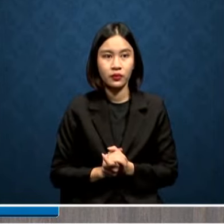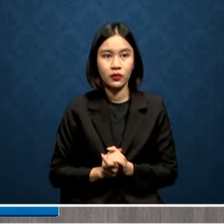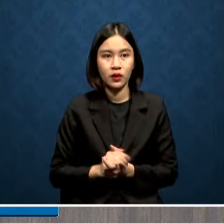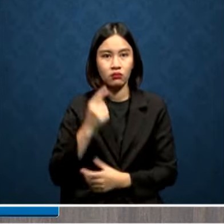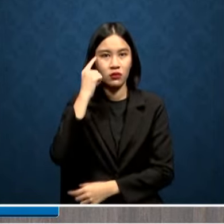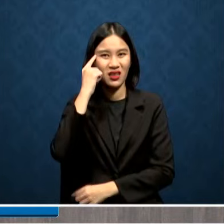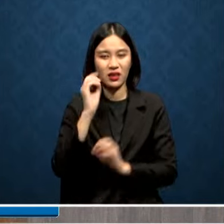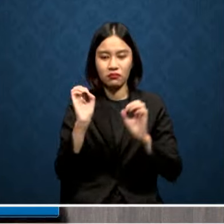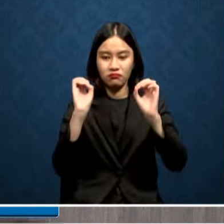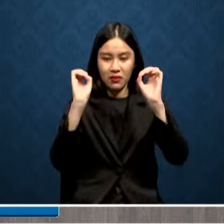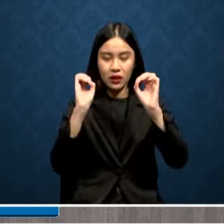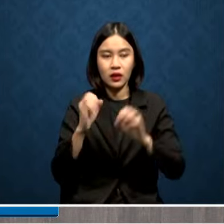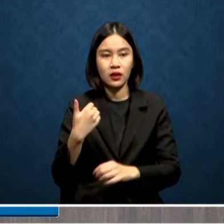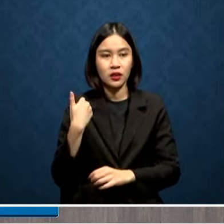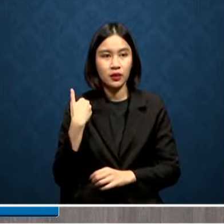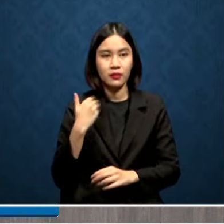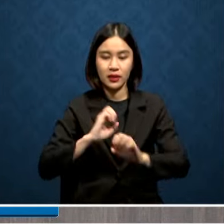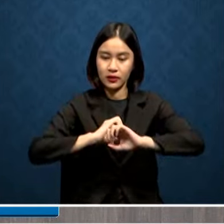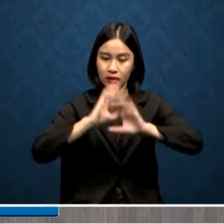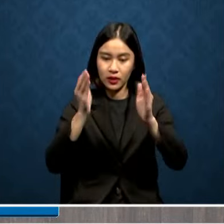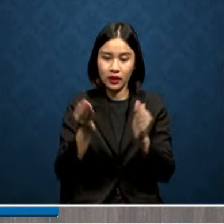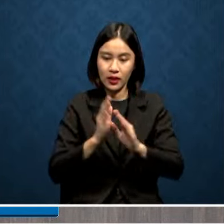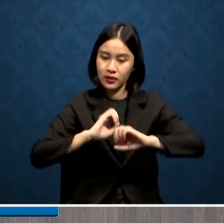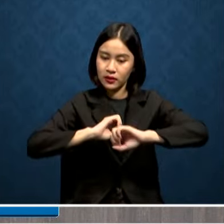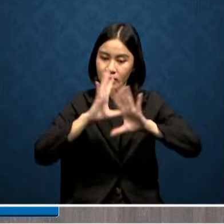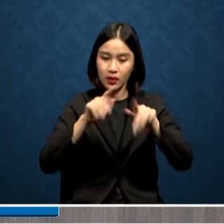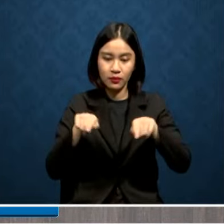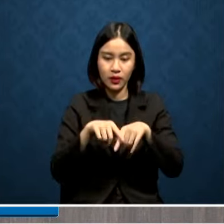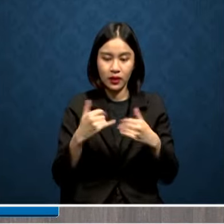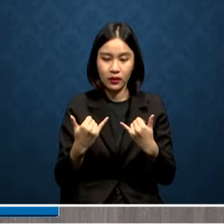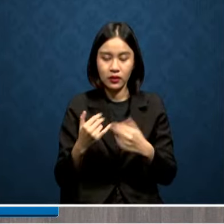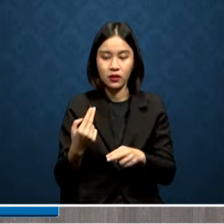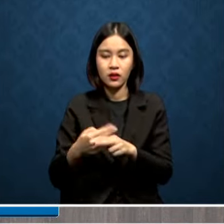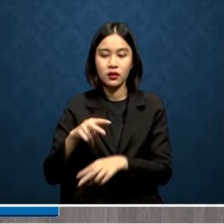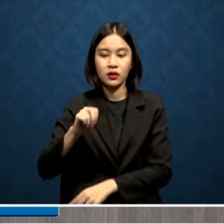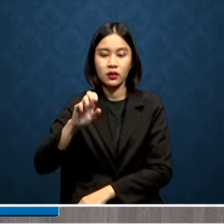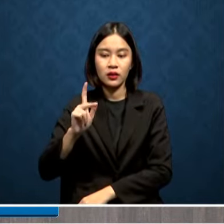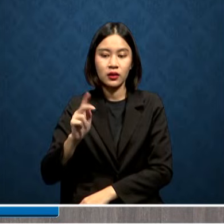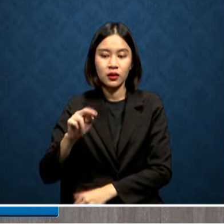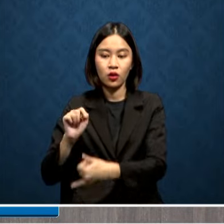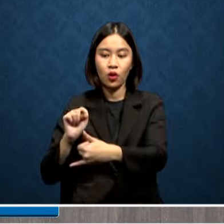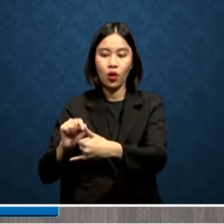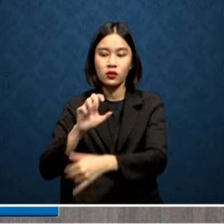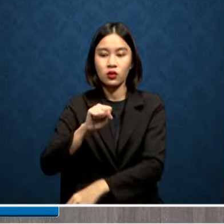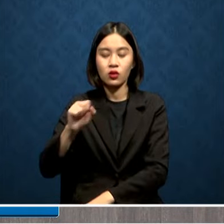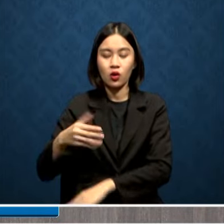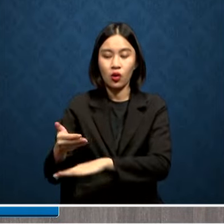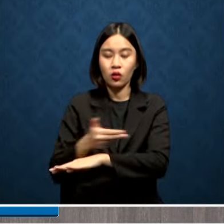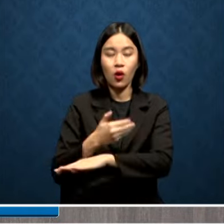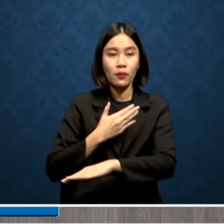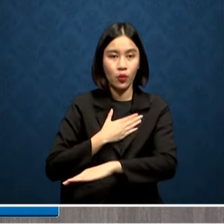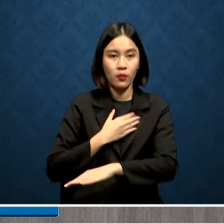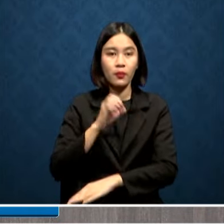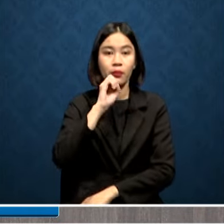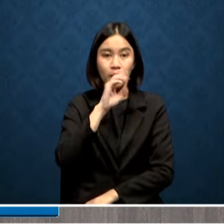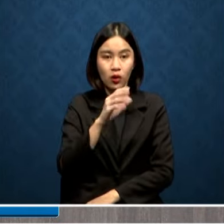เคยคิดว่าจะมีเรื่องใดที่เป็นเอกฉันท์ได้ขนาดนี้ท่านนิกรจำนงท่านเป็นผู้แทนราษฎรก่อนผมท่านคง